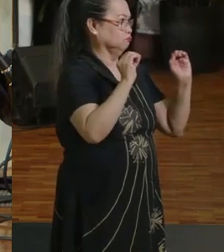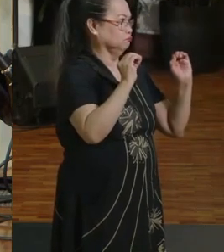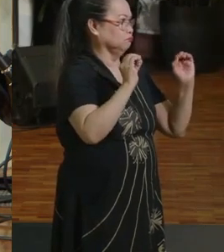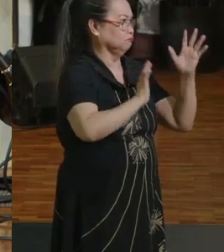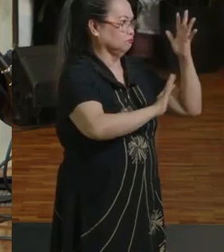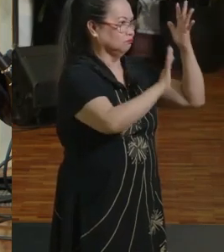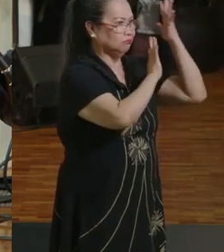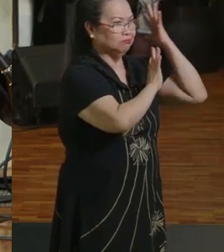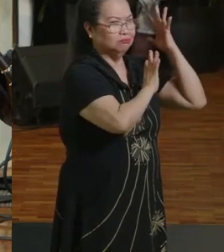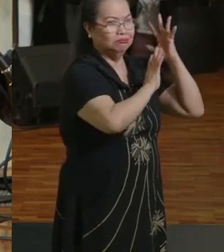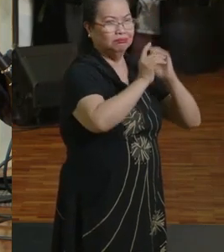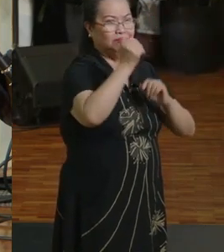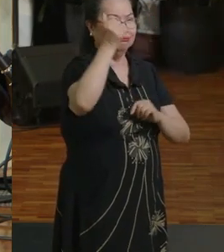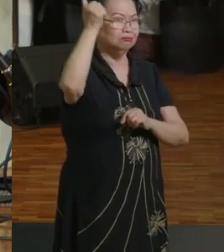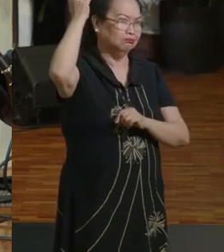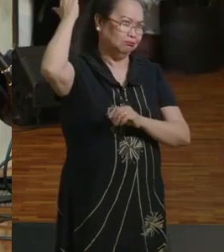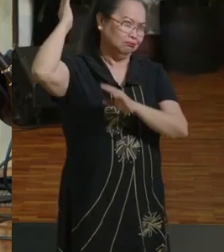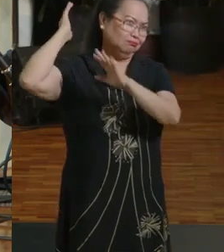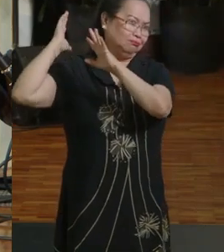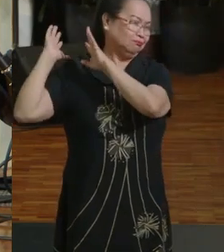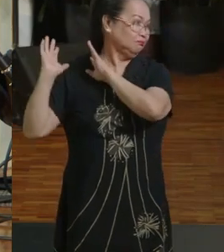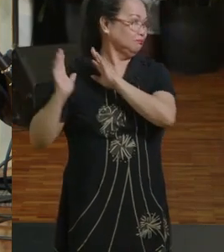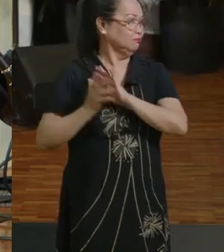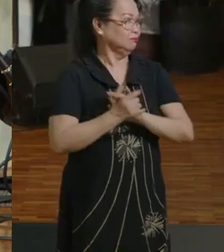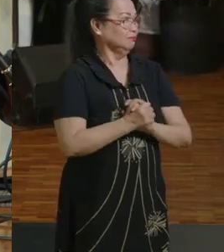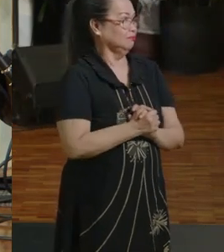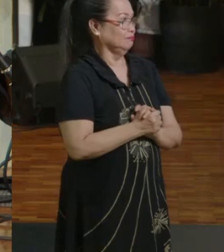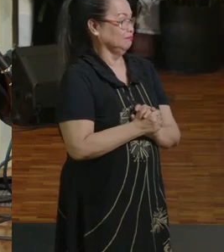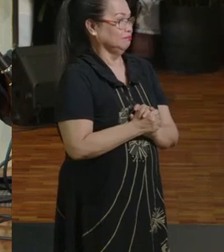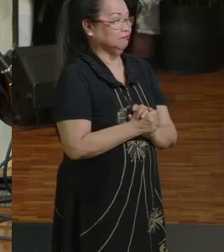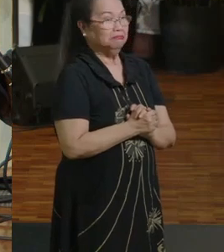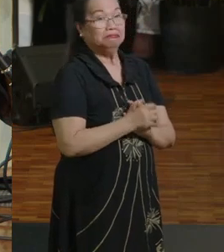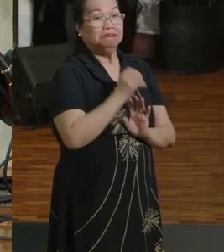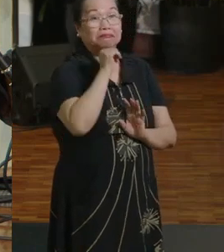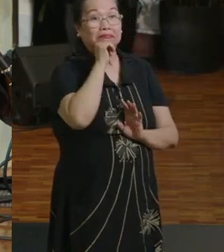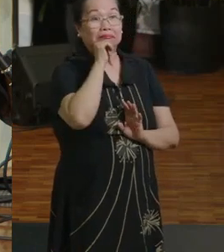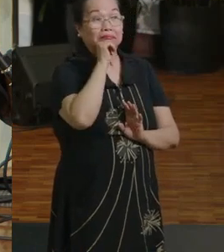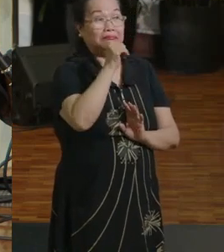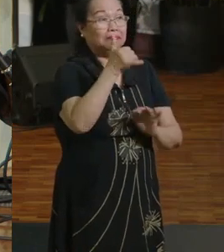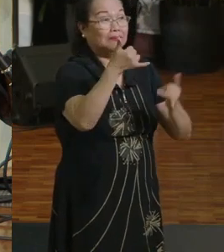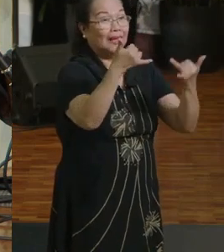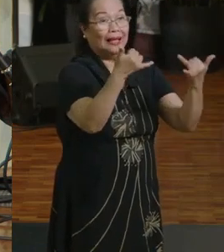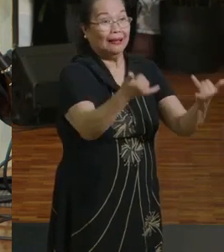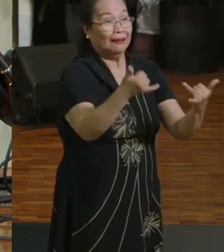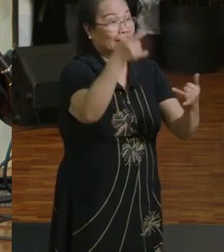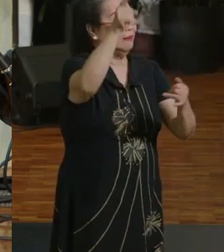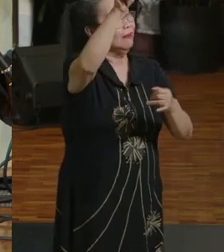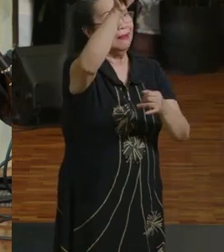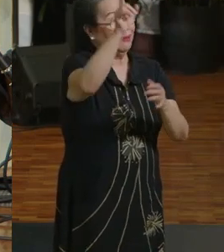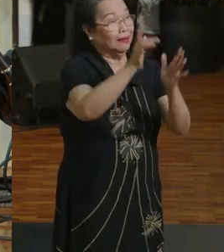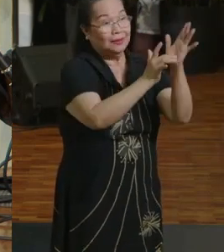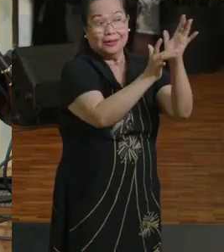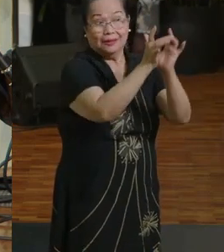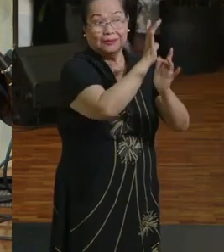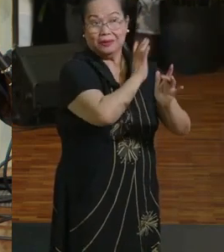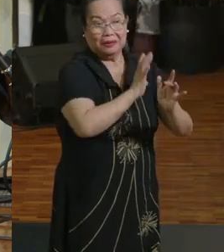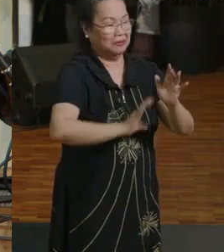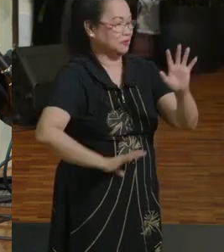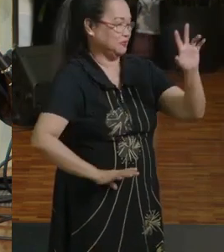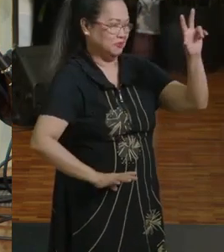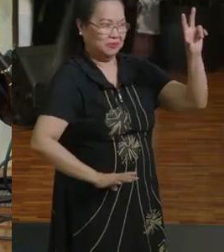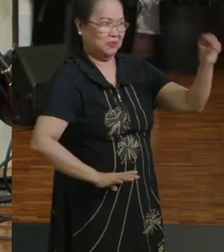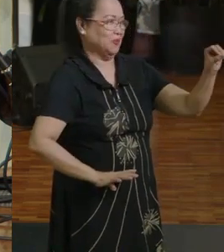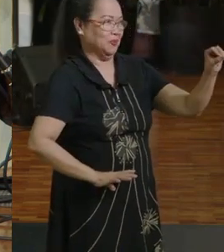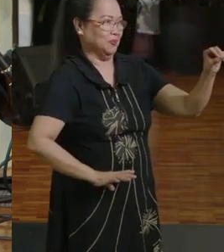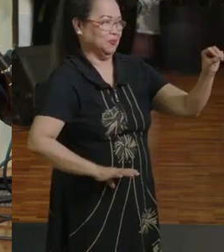Ganon ang trato sa mga babae noon. Hindi sa ating Panginoong Jesus.